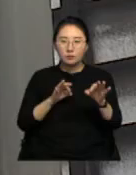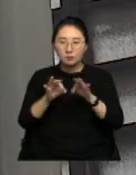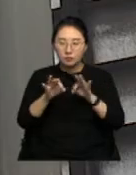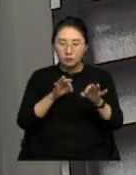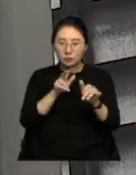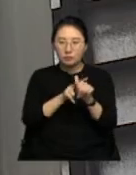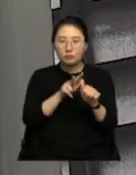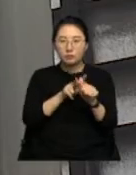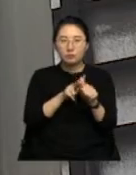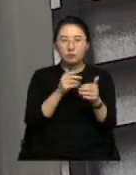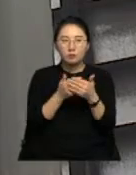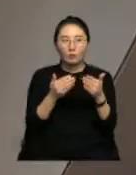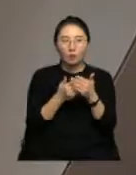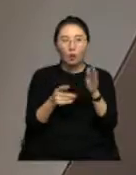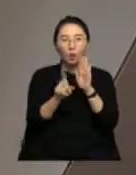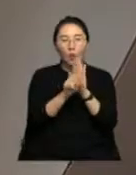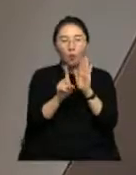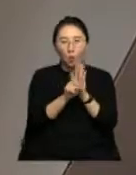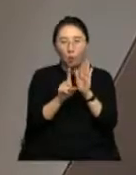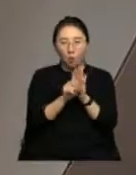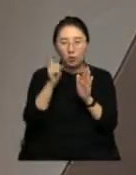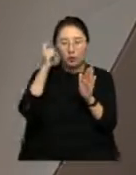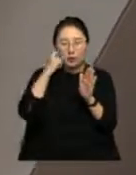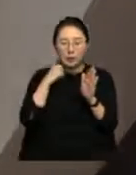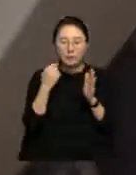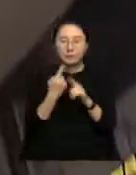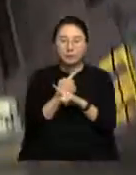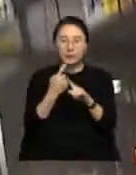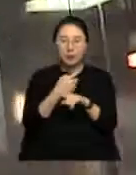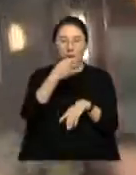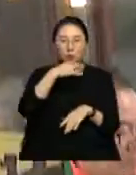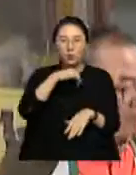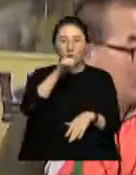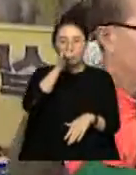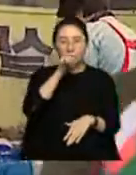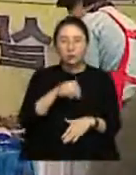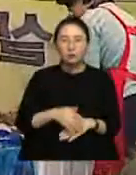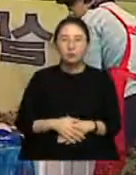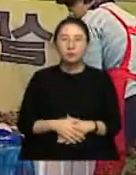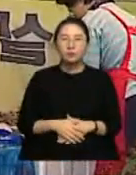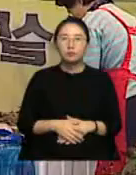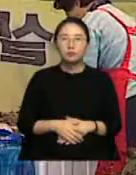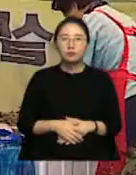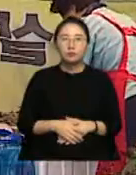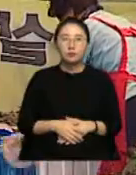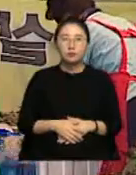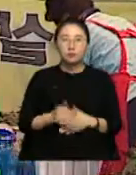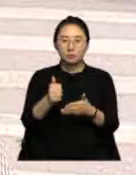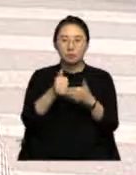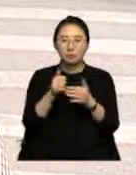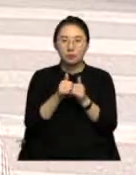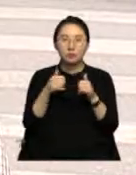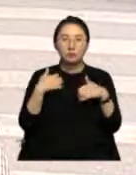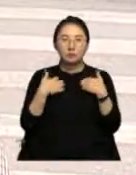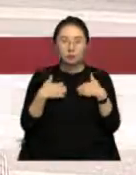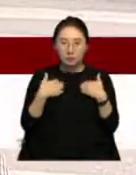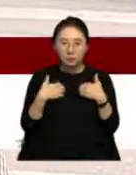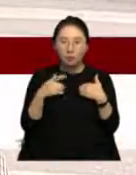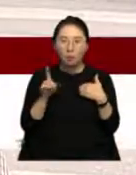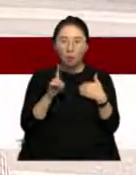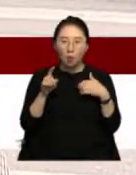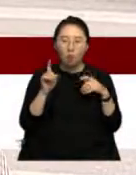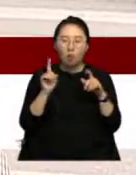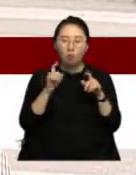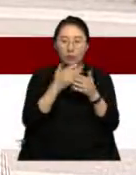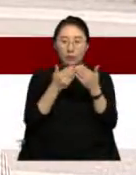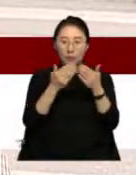한 그림으로 점포 홍보와 시장 이미지 개선에도 효과를 보고 있기 때문입니다. 고객분들도 재밌어하세요. 특히 보면 설치하고